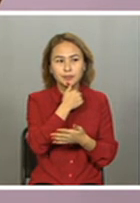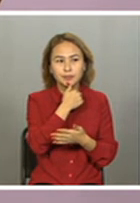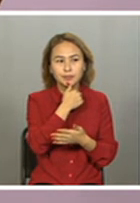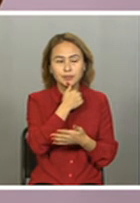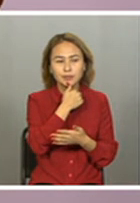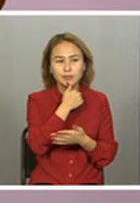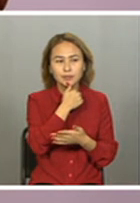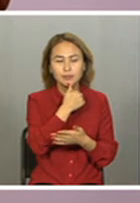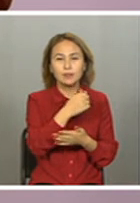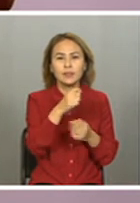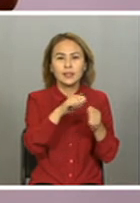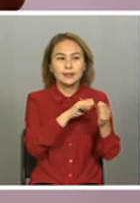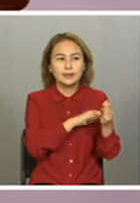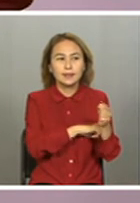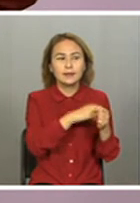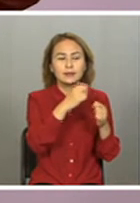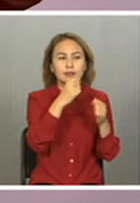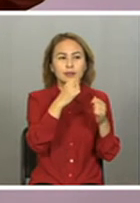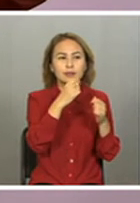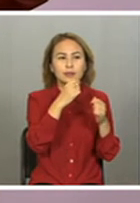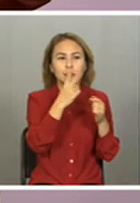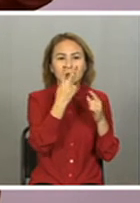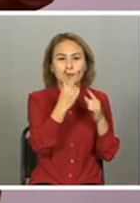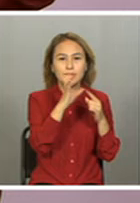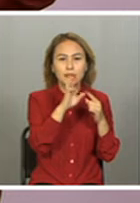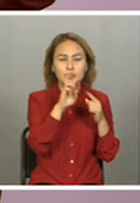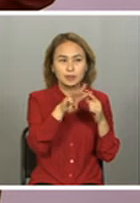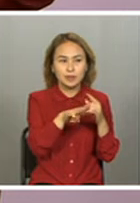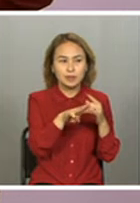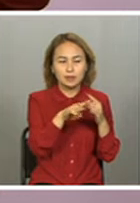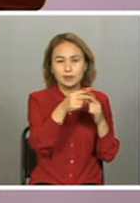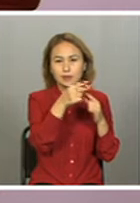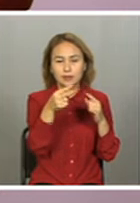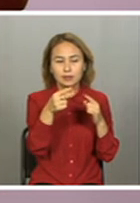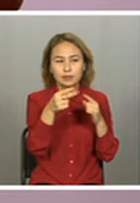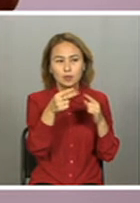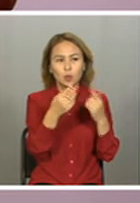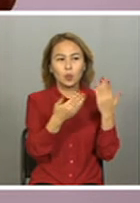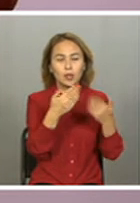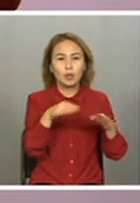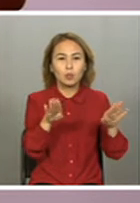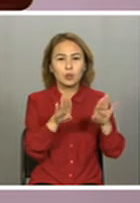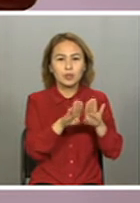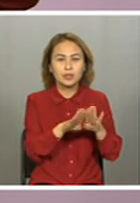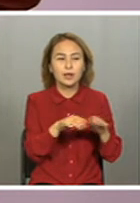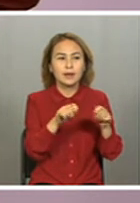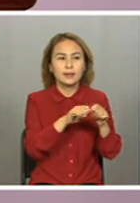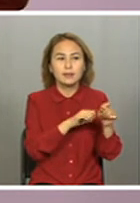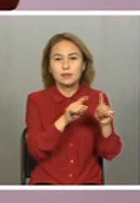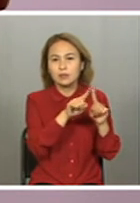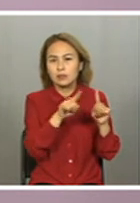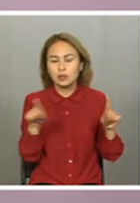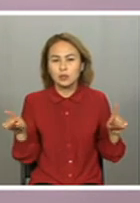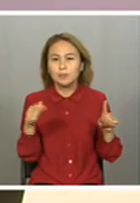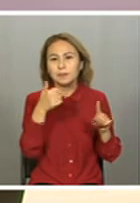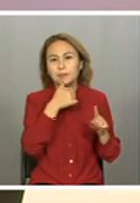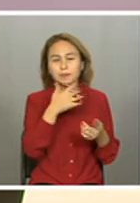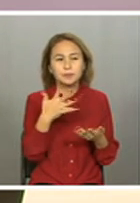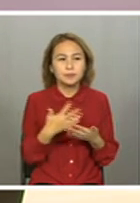алайық. Кесіндінің бір бөлігінің ұзындығы 2 сантиметрге тең. Олай болса, кесіндінің ұзындығын анықтаймыз.